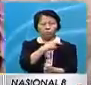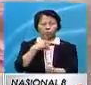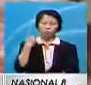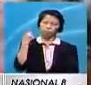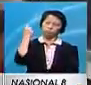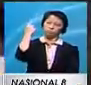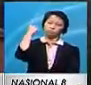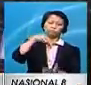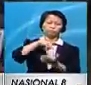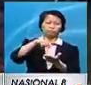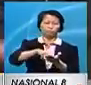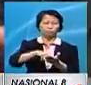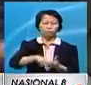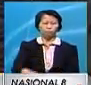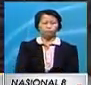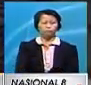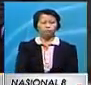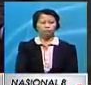baru-baru